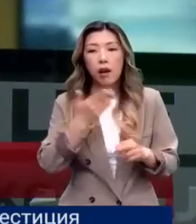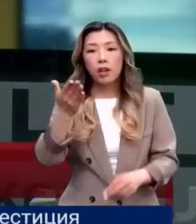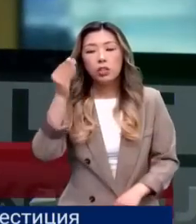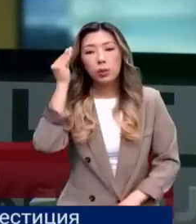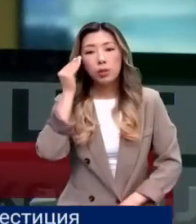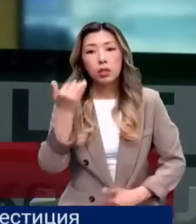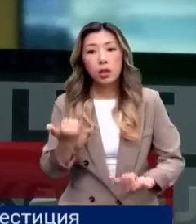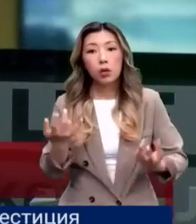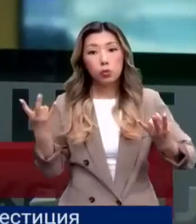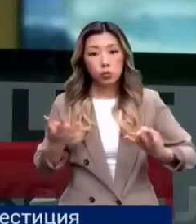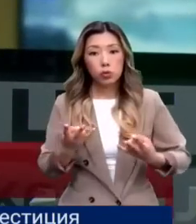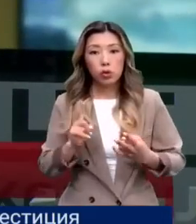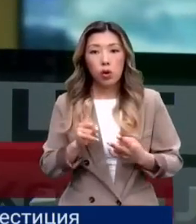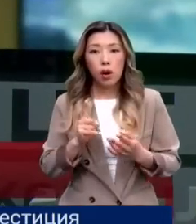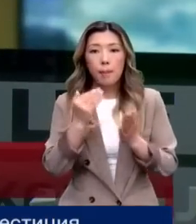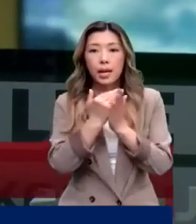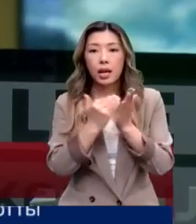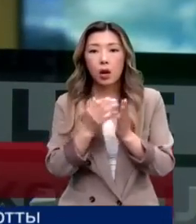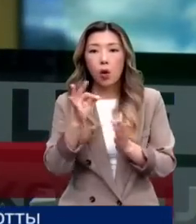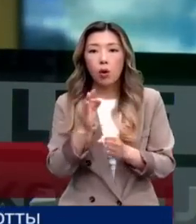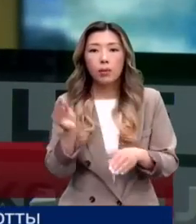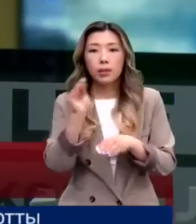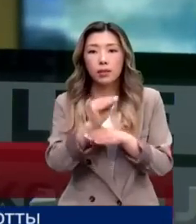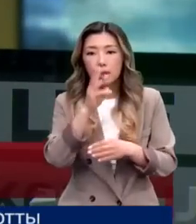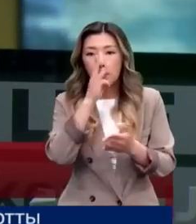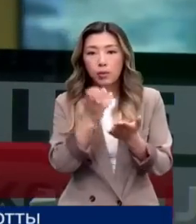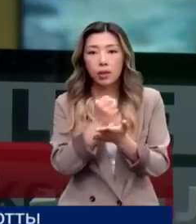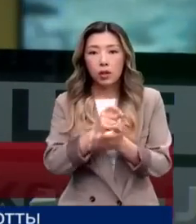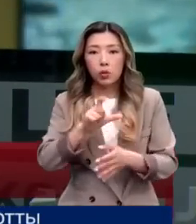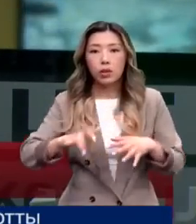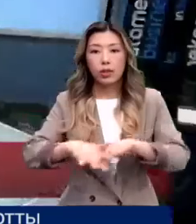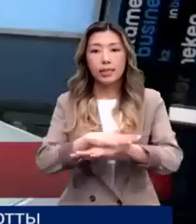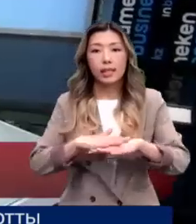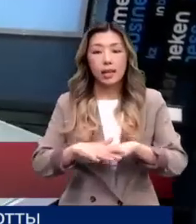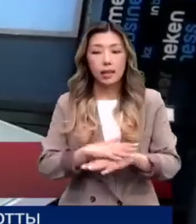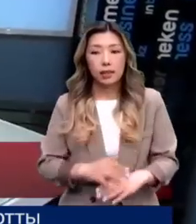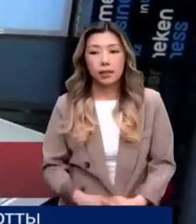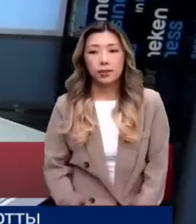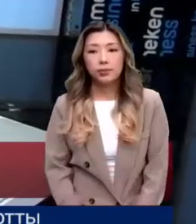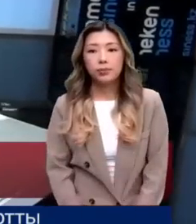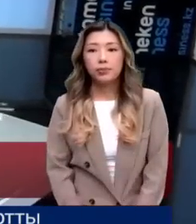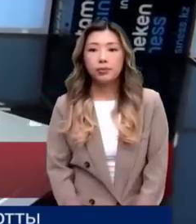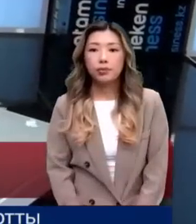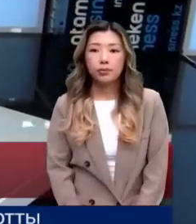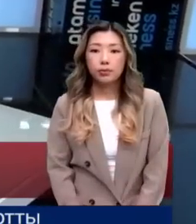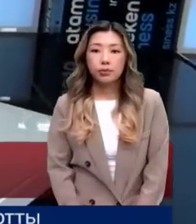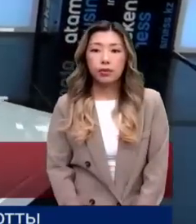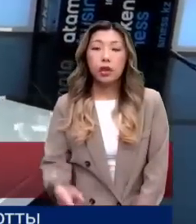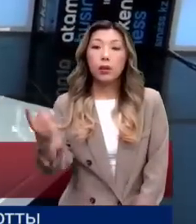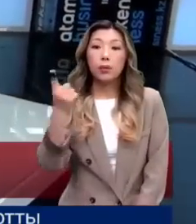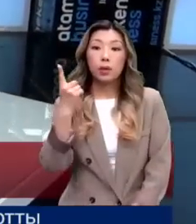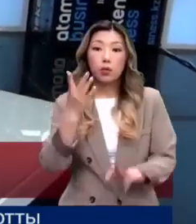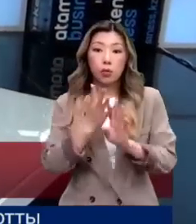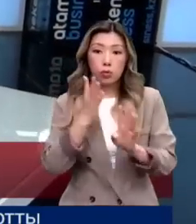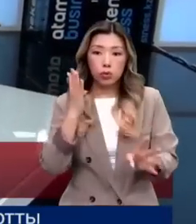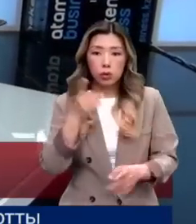ли, в принципе, программа повышения доходов населения? В первую очередь, конечно же, мы считаем, что